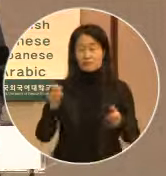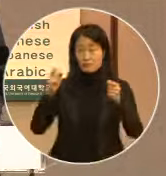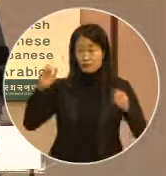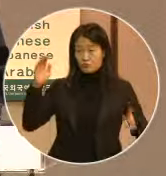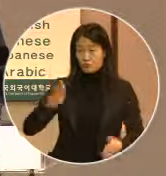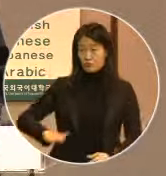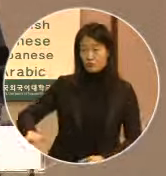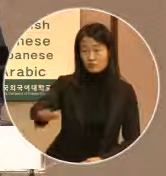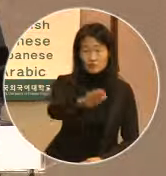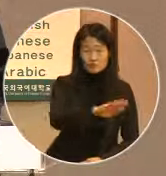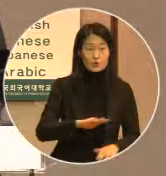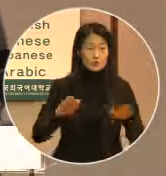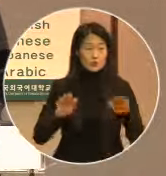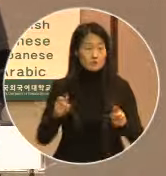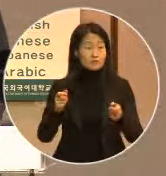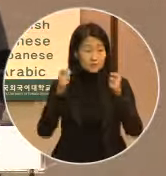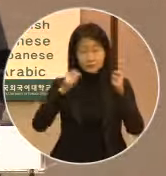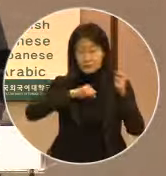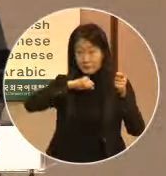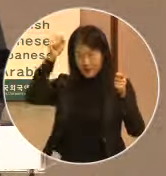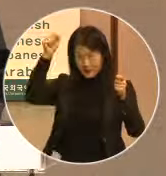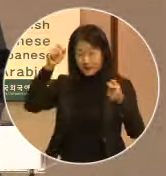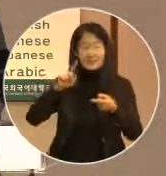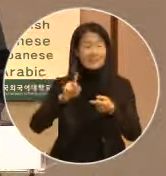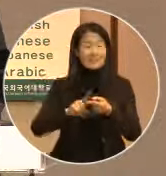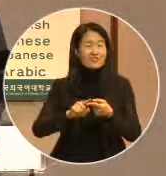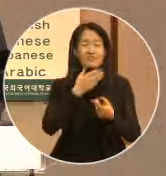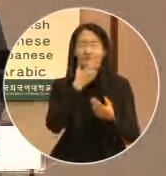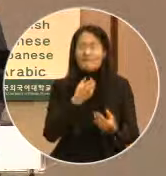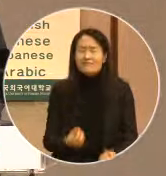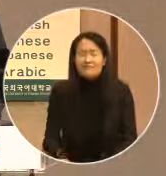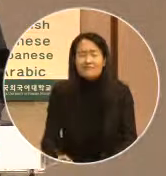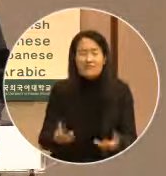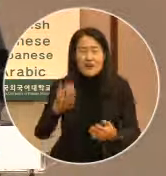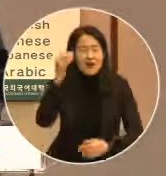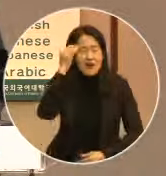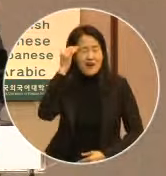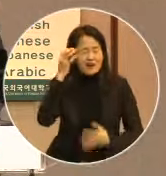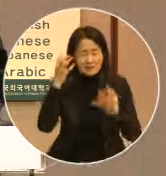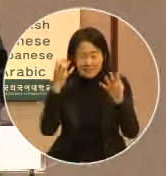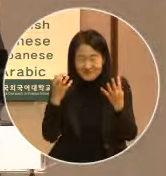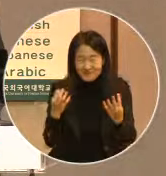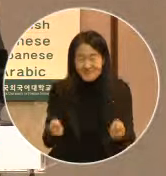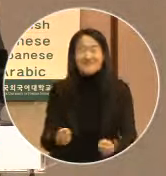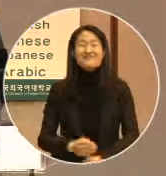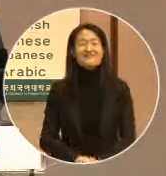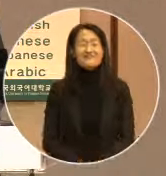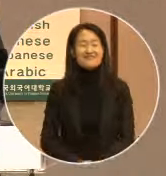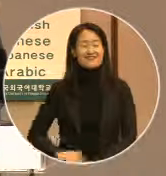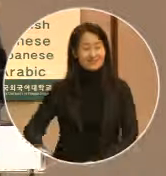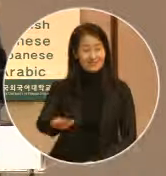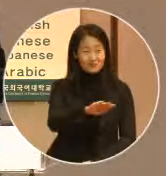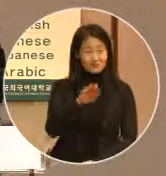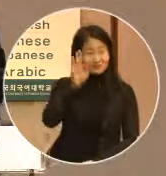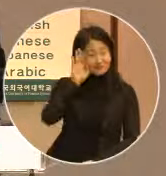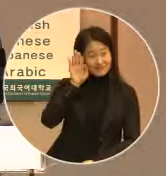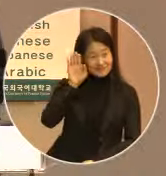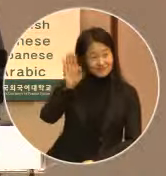졸업생 여러분의 오늘 학위 취득을 진심으로 축하하며 고생 참 많으셨습니다. 여러분의